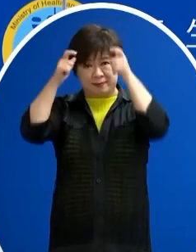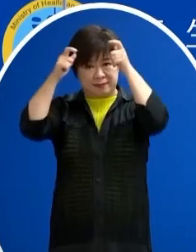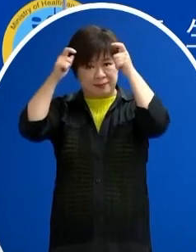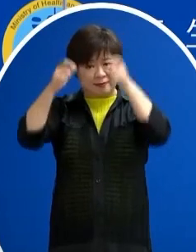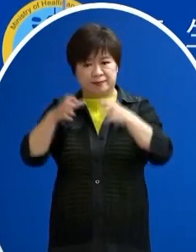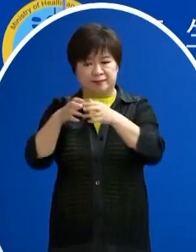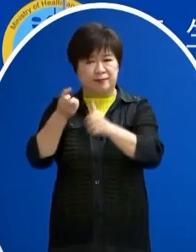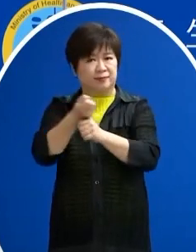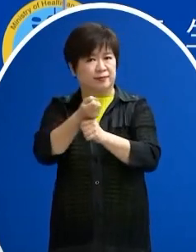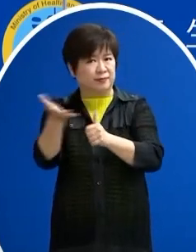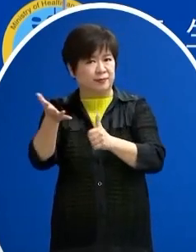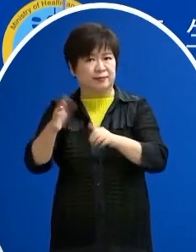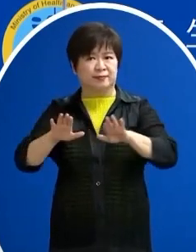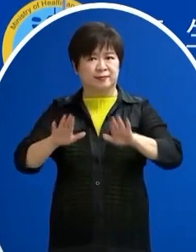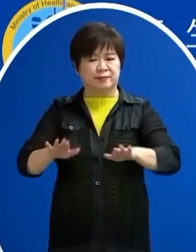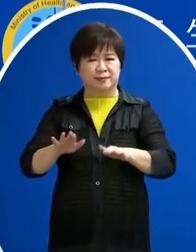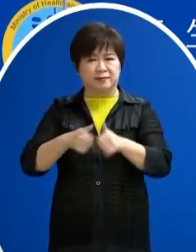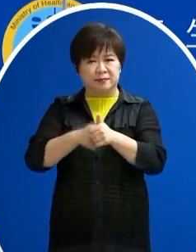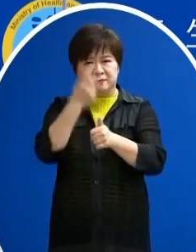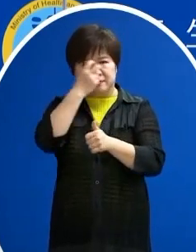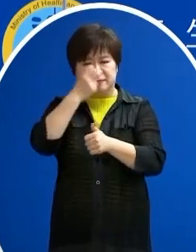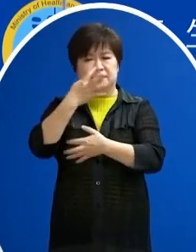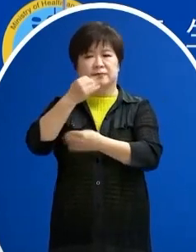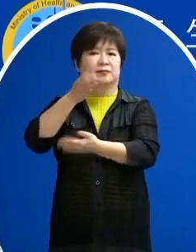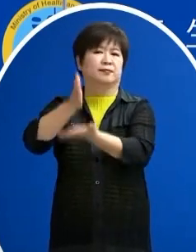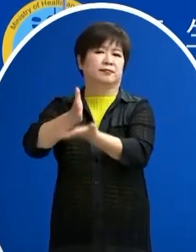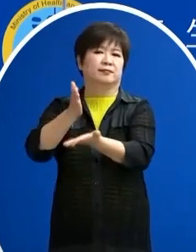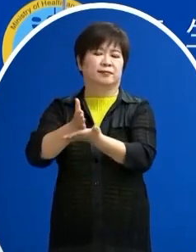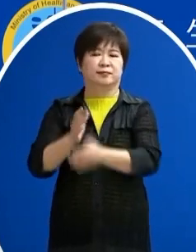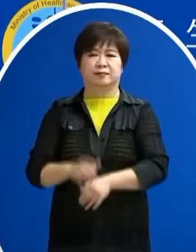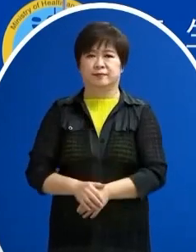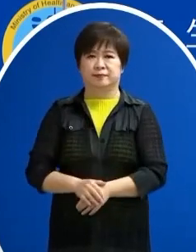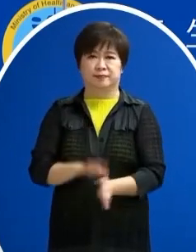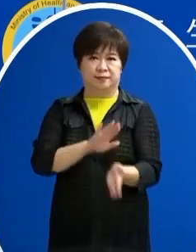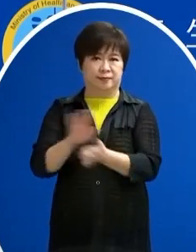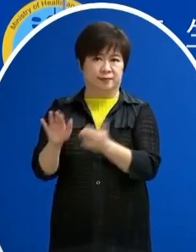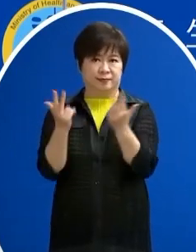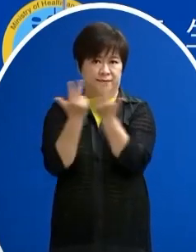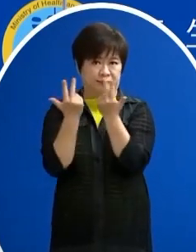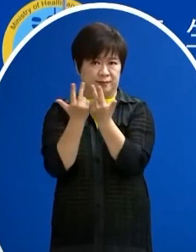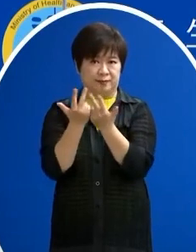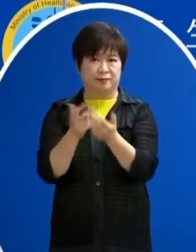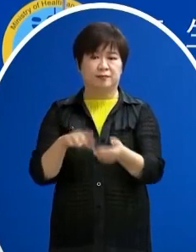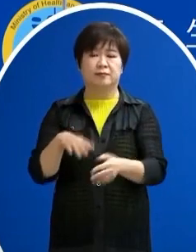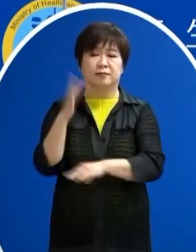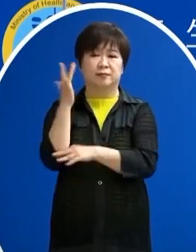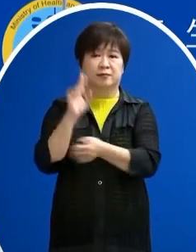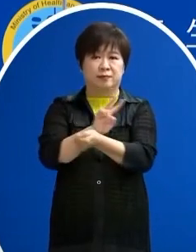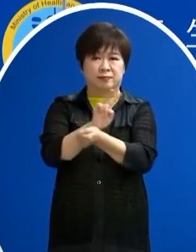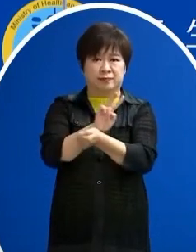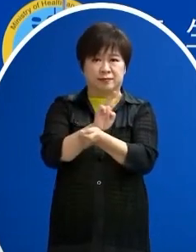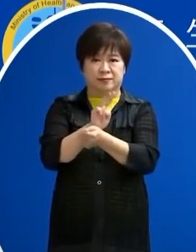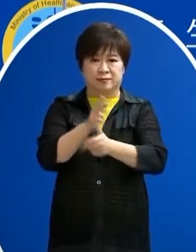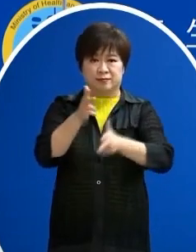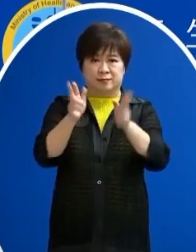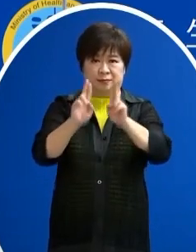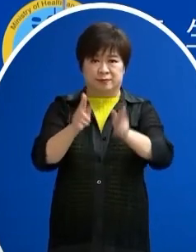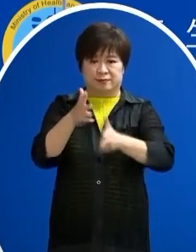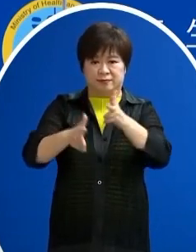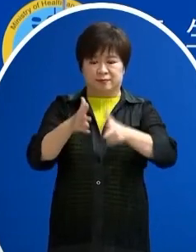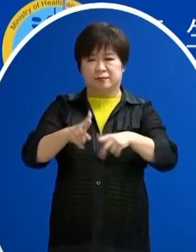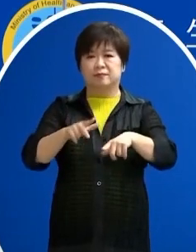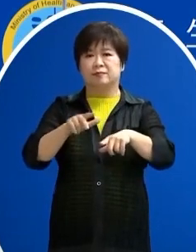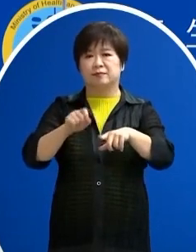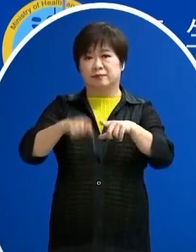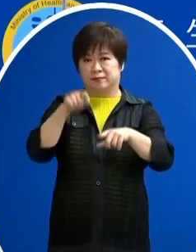的这个群聚是今天监测期满，所以结案。那至于新北的树林电子厂的移工群聚的话，是在昨天已经监